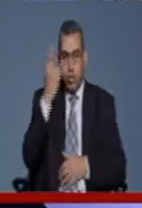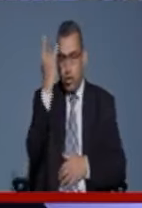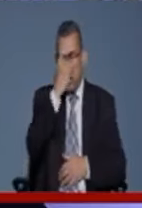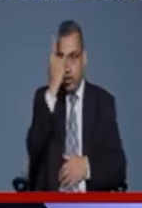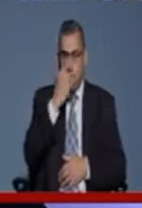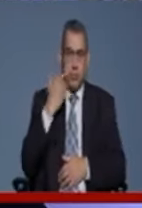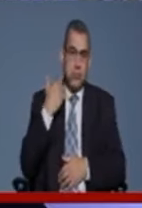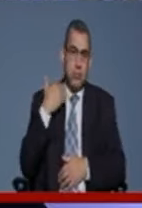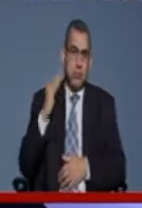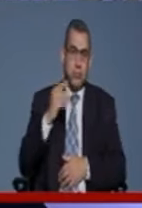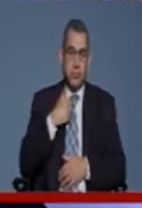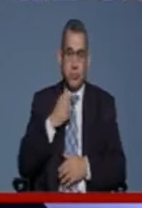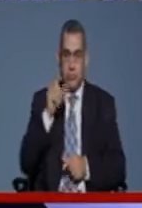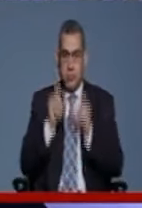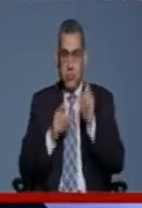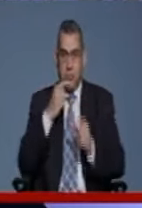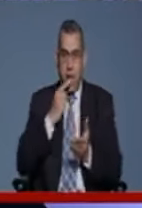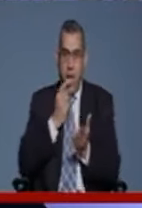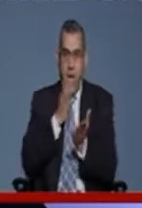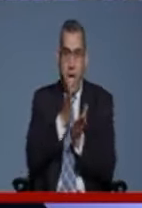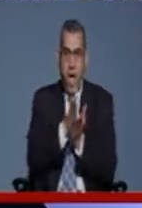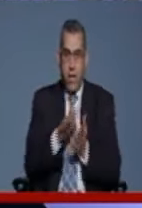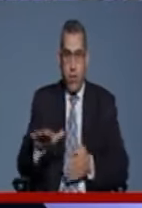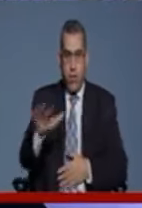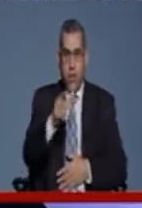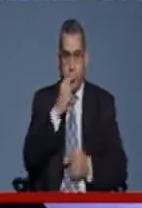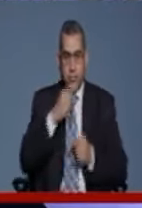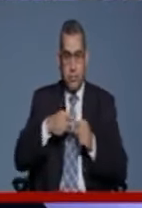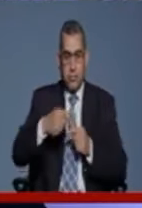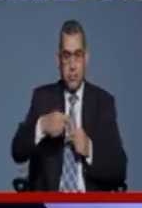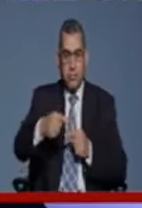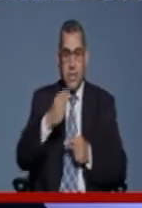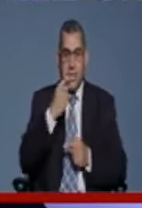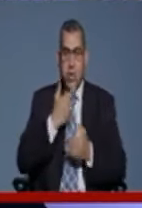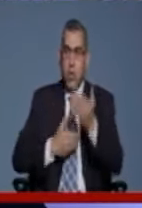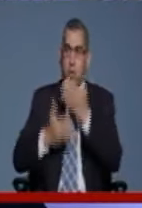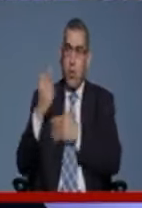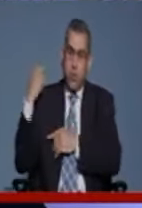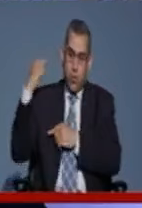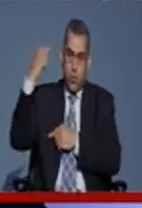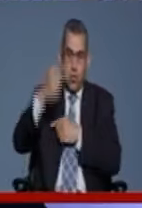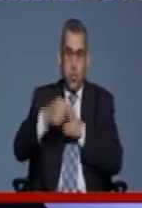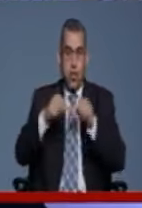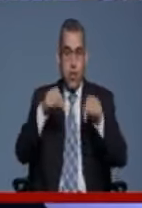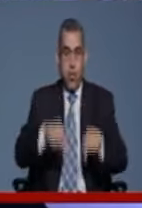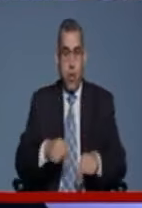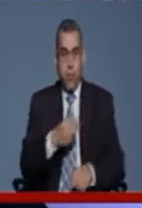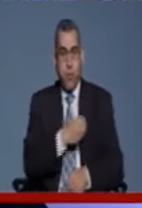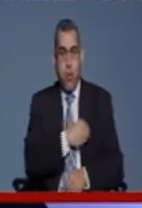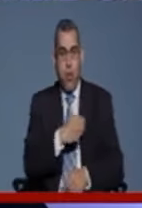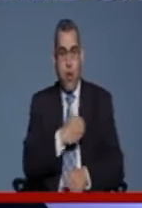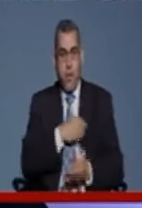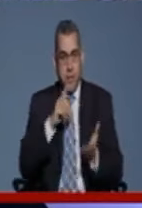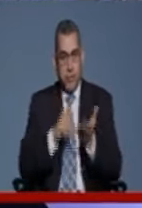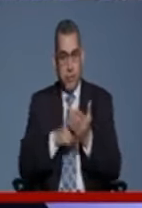عطاء وطني صادق ممتد عبر العصور إلى اليوم، مؤمناً وواعياً